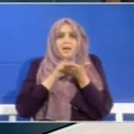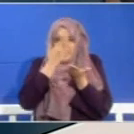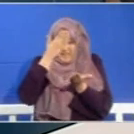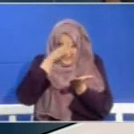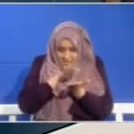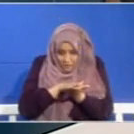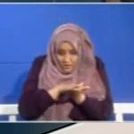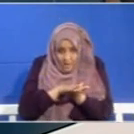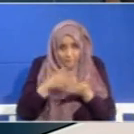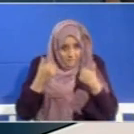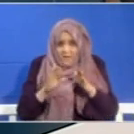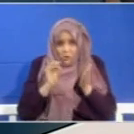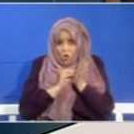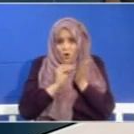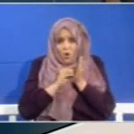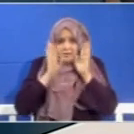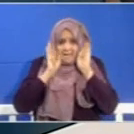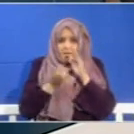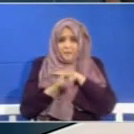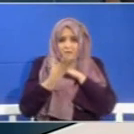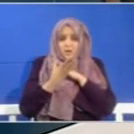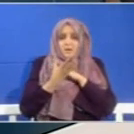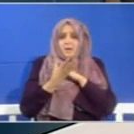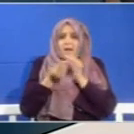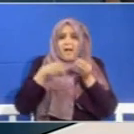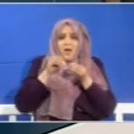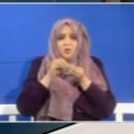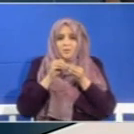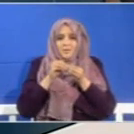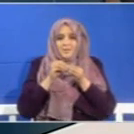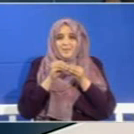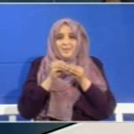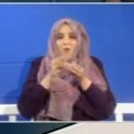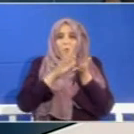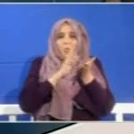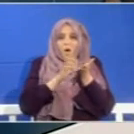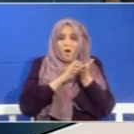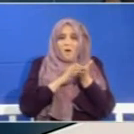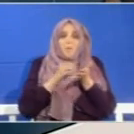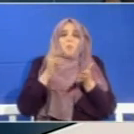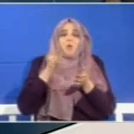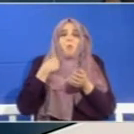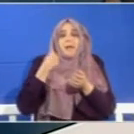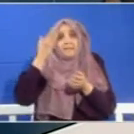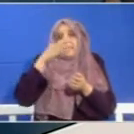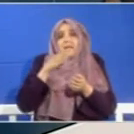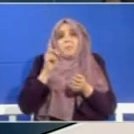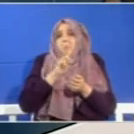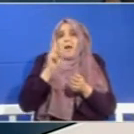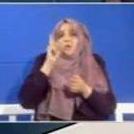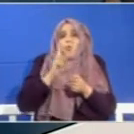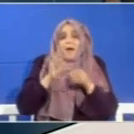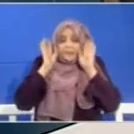نسجدوا معليش بعد صلاة الفجر، يعني نعرف باللي ما نسجدوش بعد صلاة الفجر. يجاوبك الشيخ إن شاء الله،